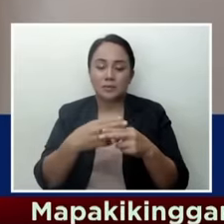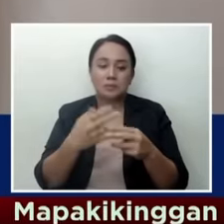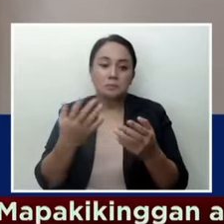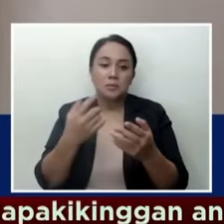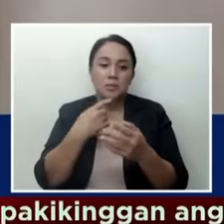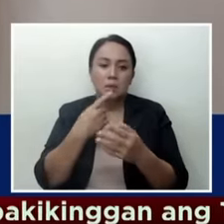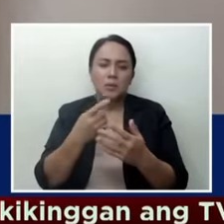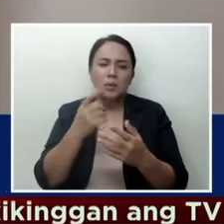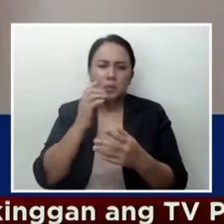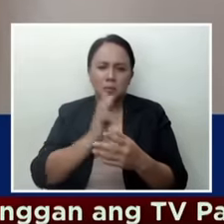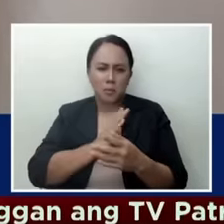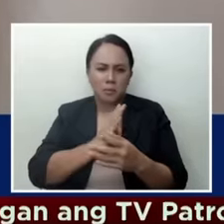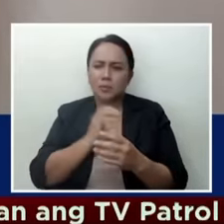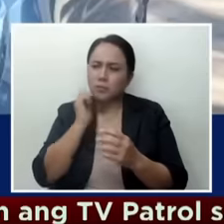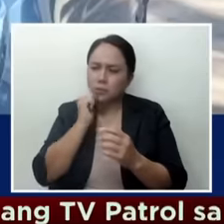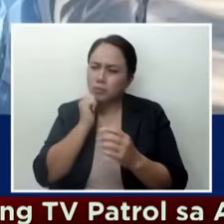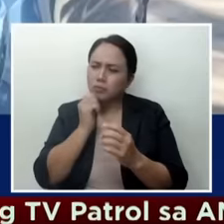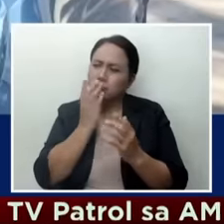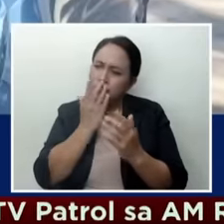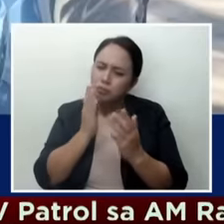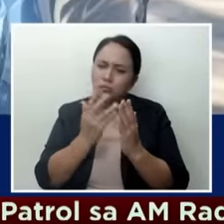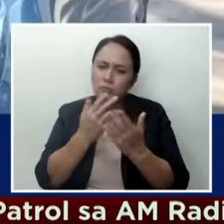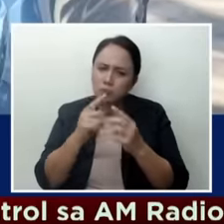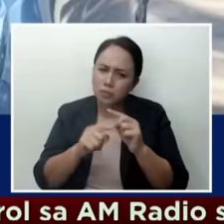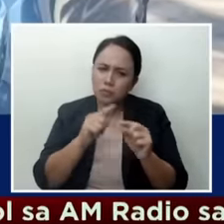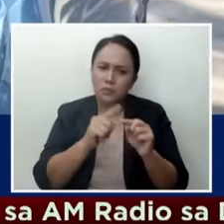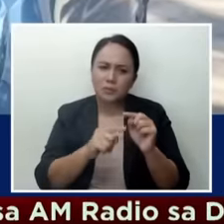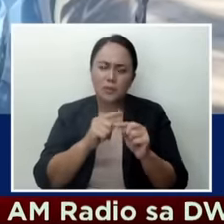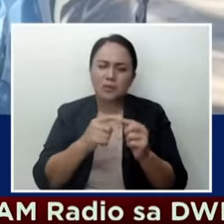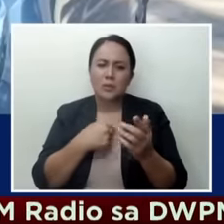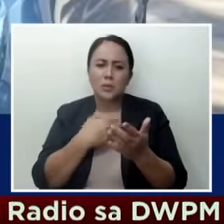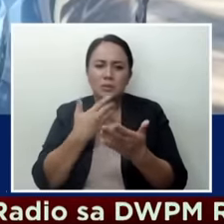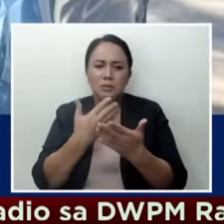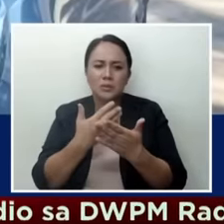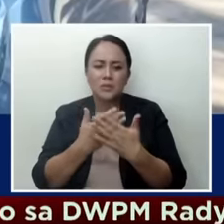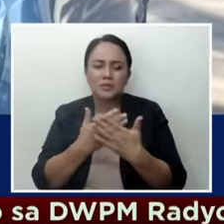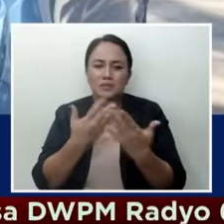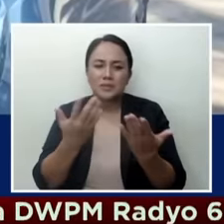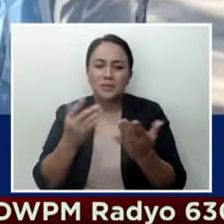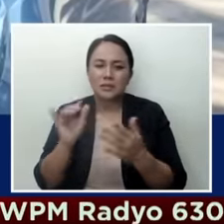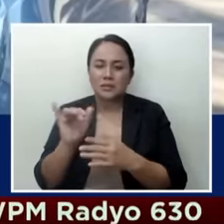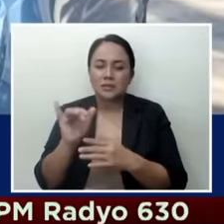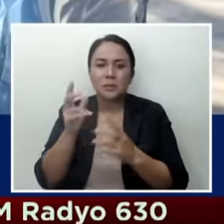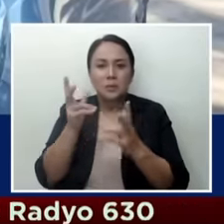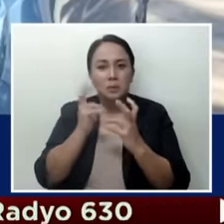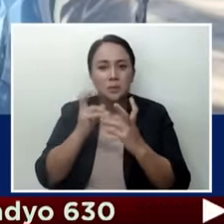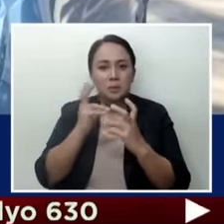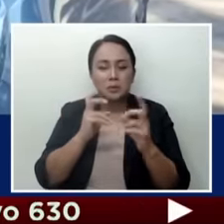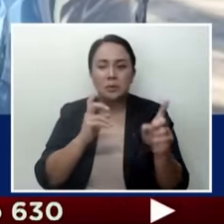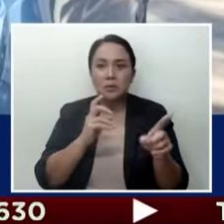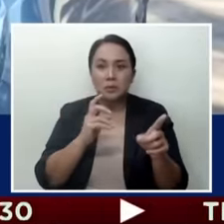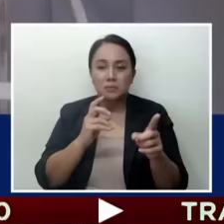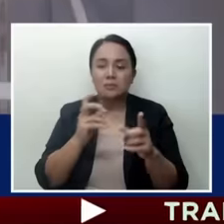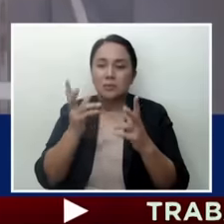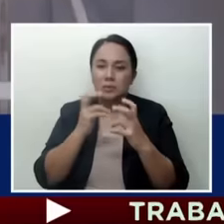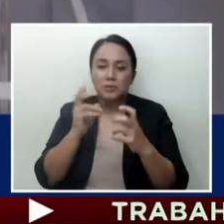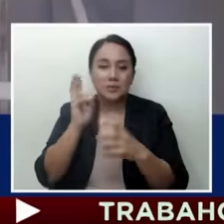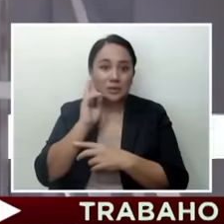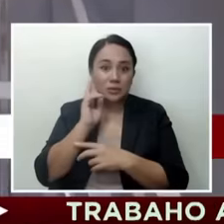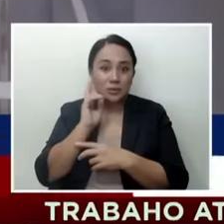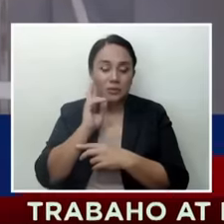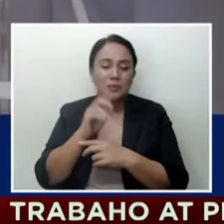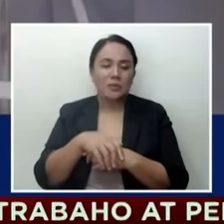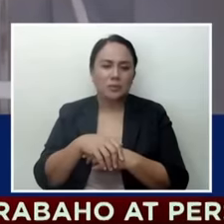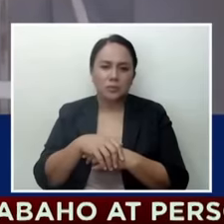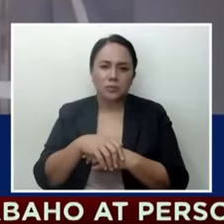mabait at maayos makisama si Johnny. Makalingaw ma'am na yun. Para naman sa tagapakinig ni DJ Johnny Walker na si Jeffrey,